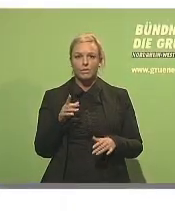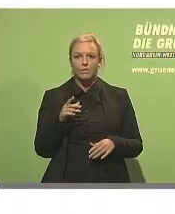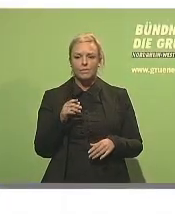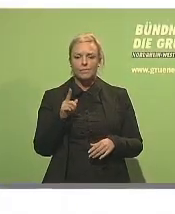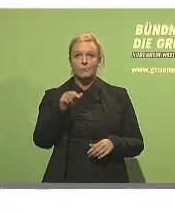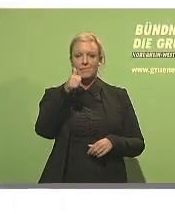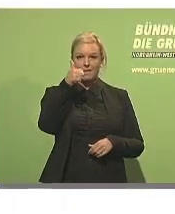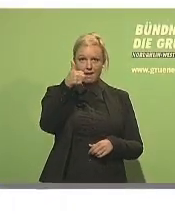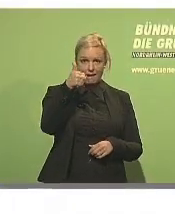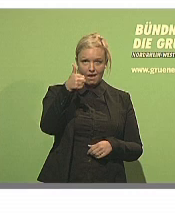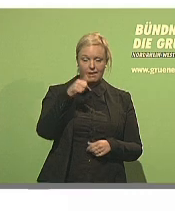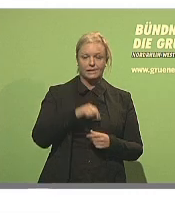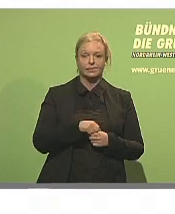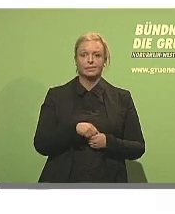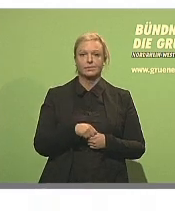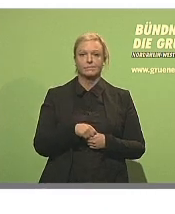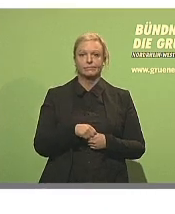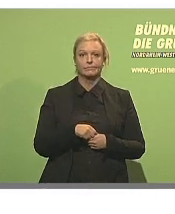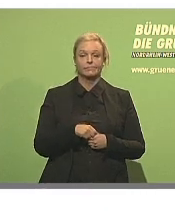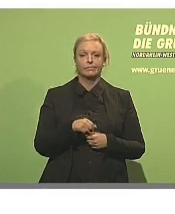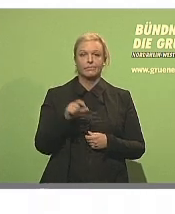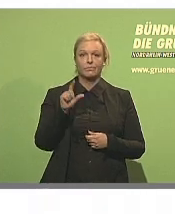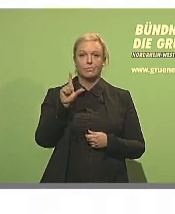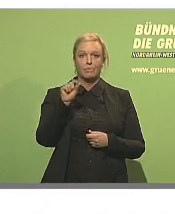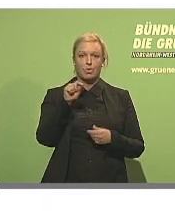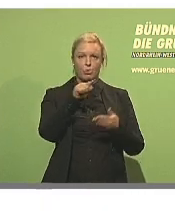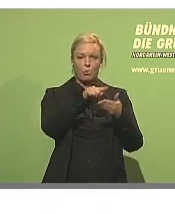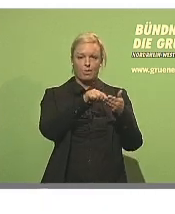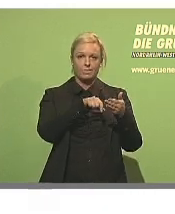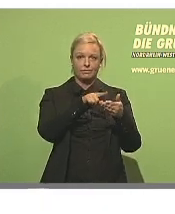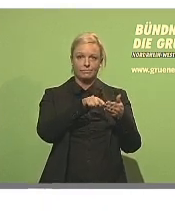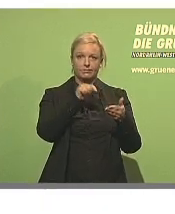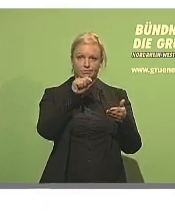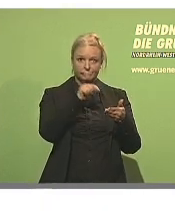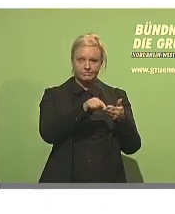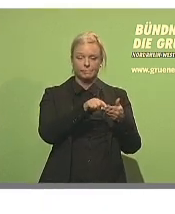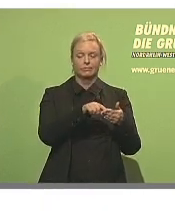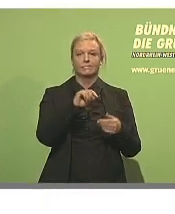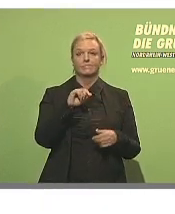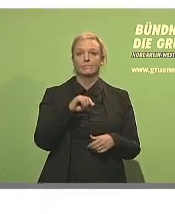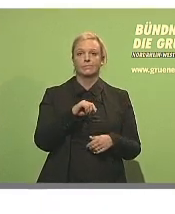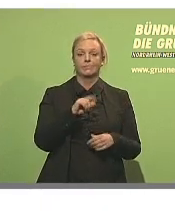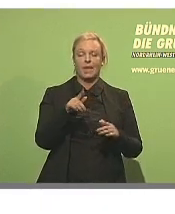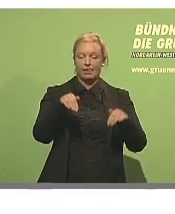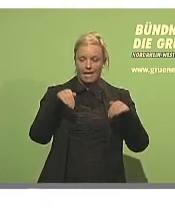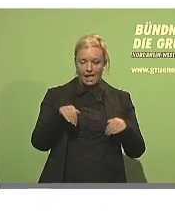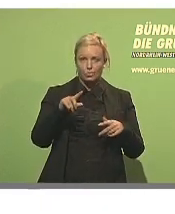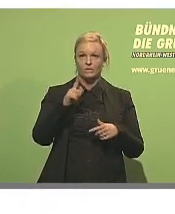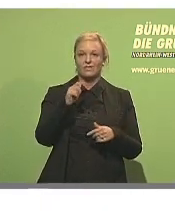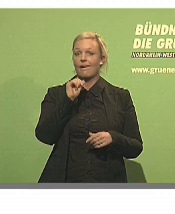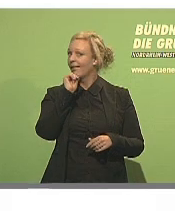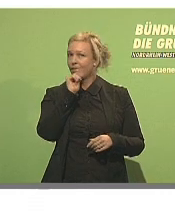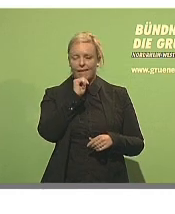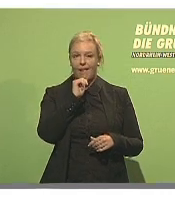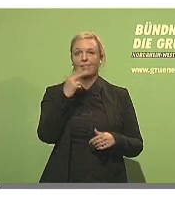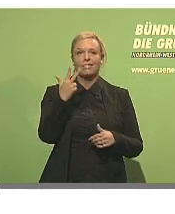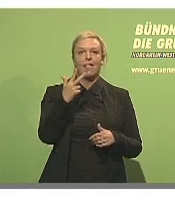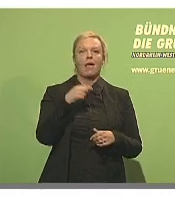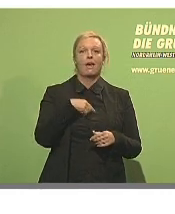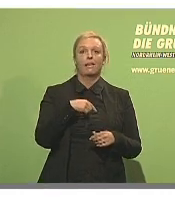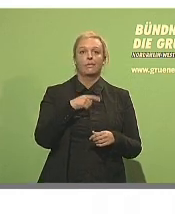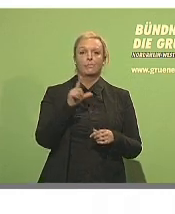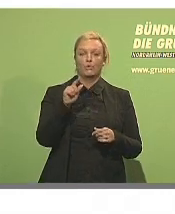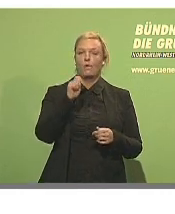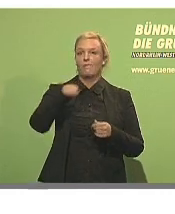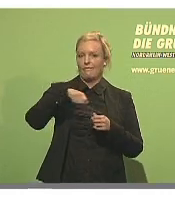1 könnt ihr also an eurem Voting-Gerät die Enthaltung drücken, mit der 2 den Nein und 3 wählt ihr Volker